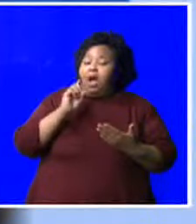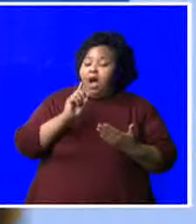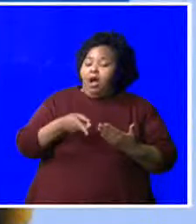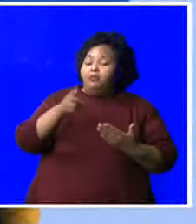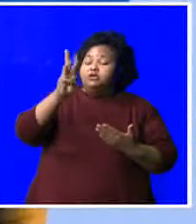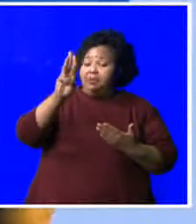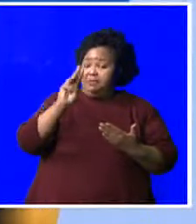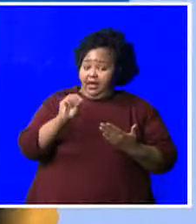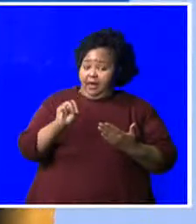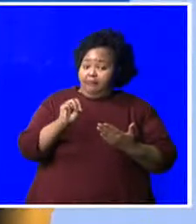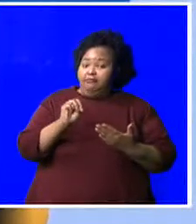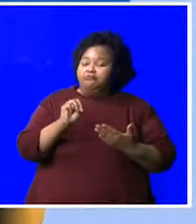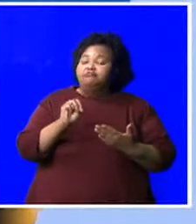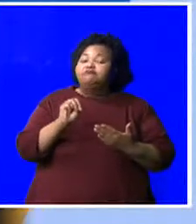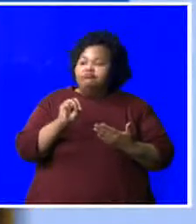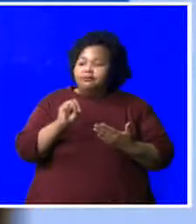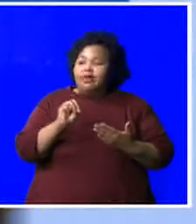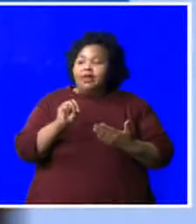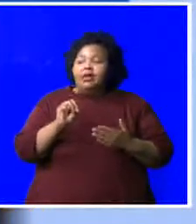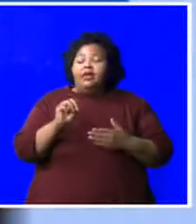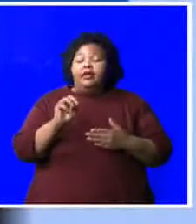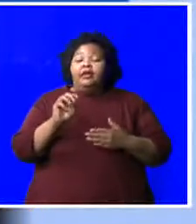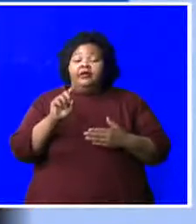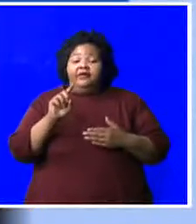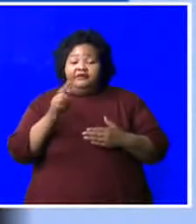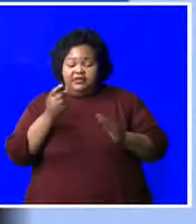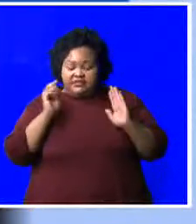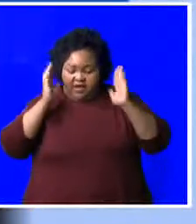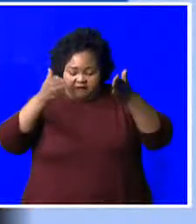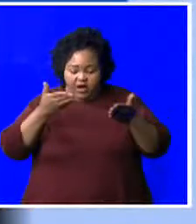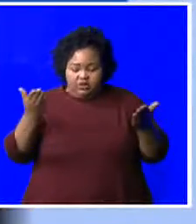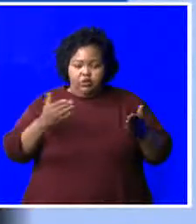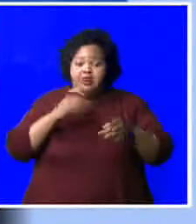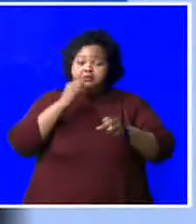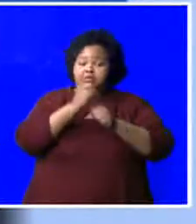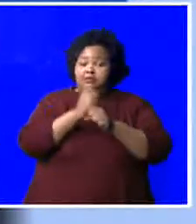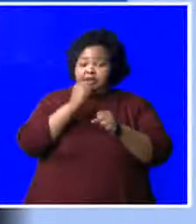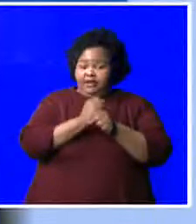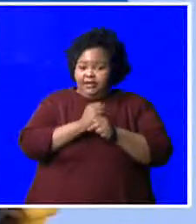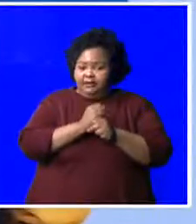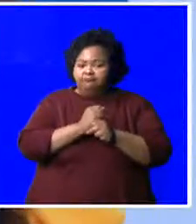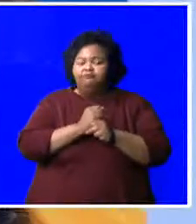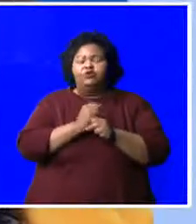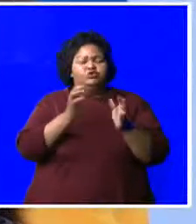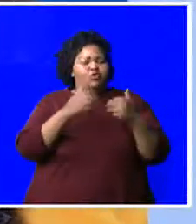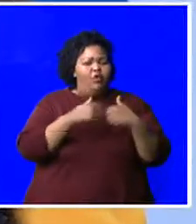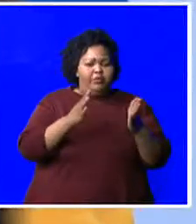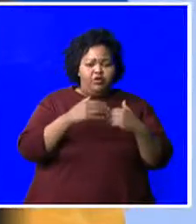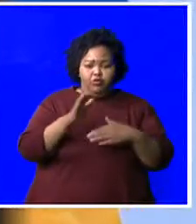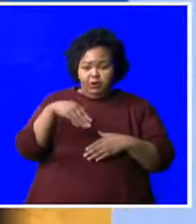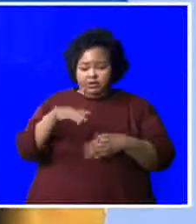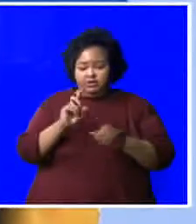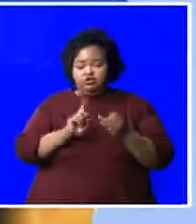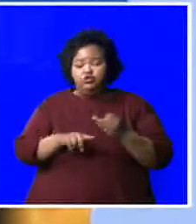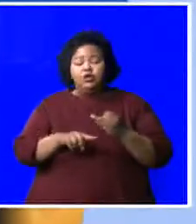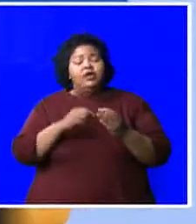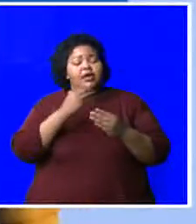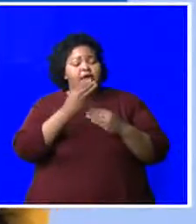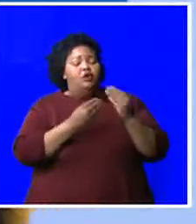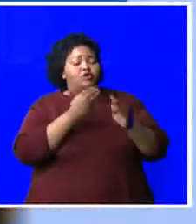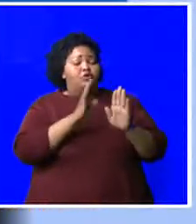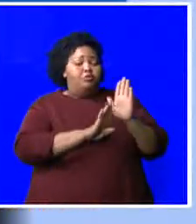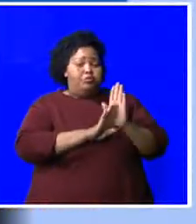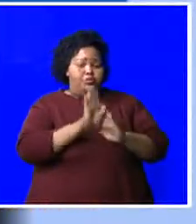indzaba yemisebenti ihamba embili nendzaba yokhuphula umnotho ihamba embili ngoba nangabe lomnotho osezingene lekahle